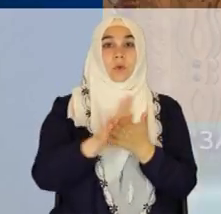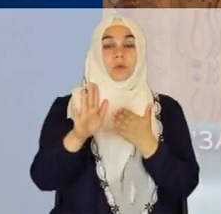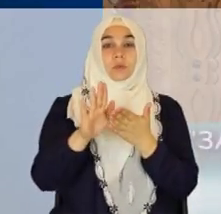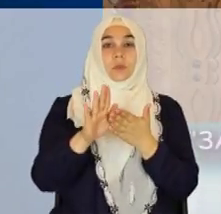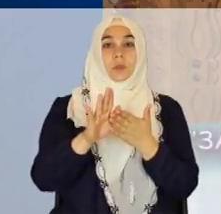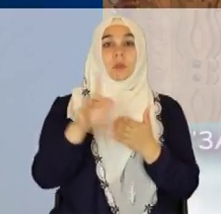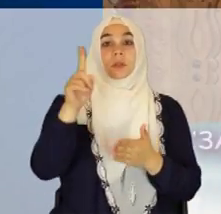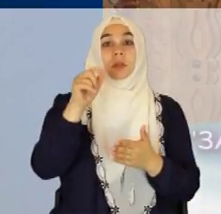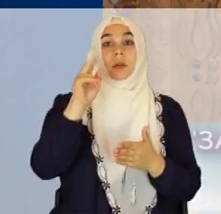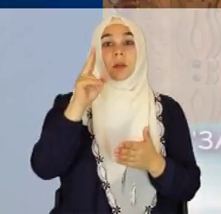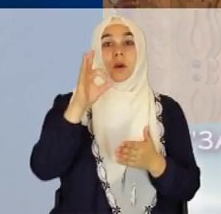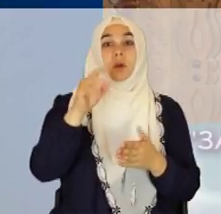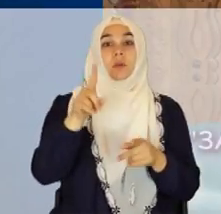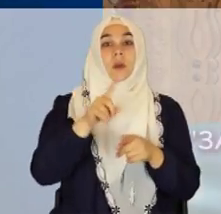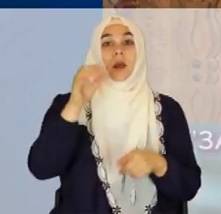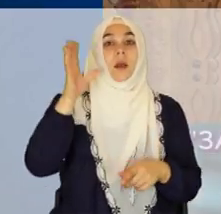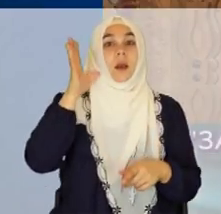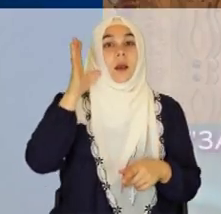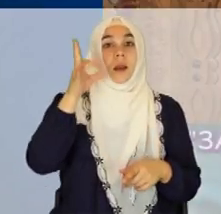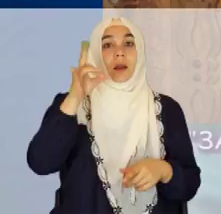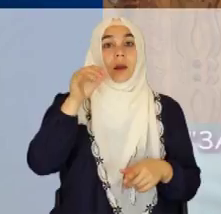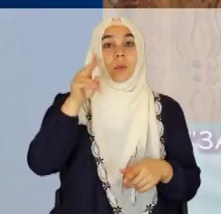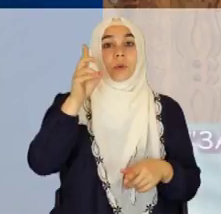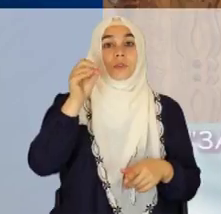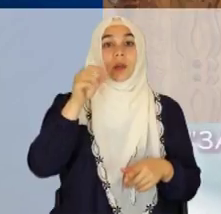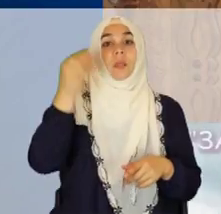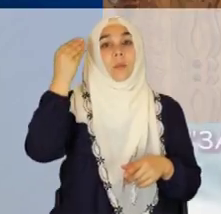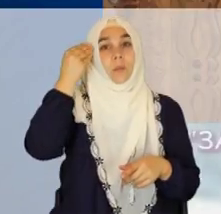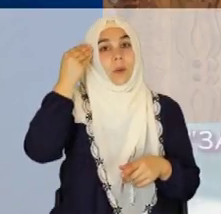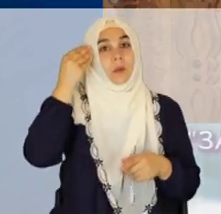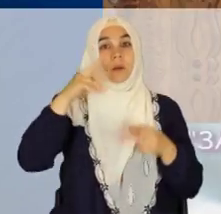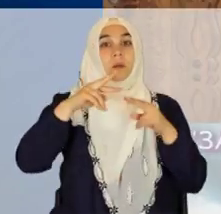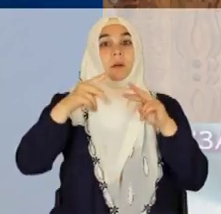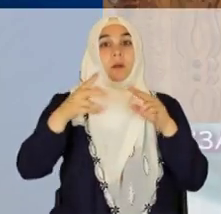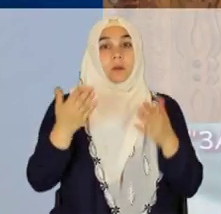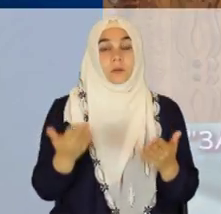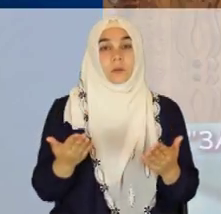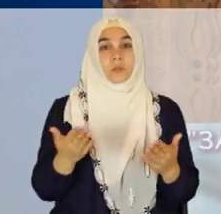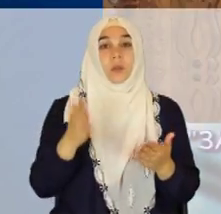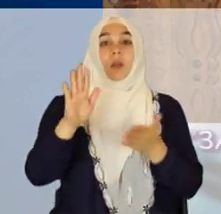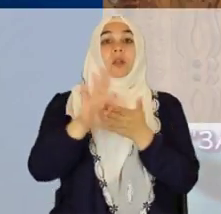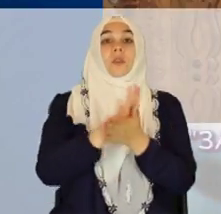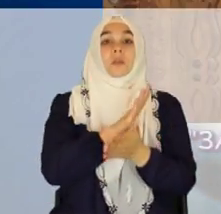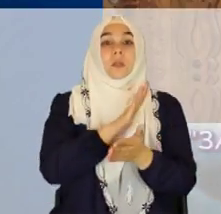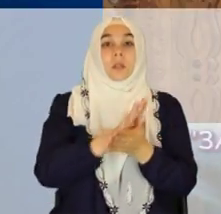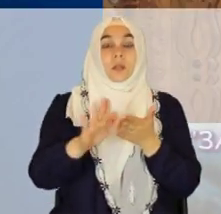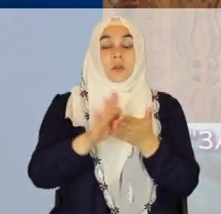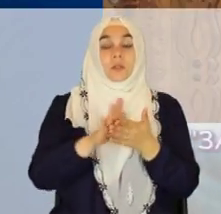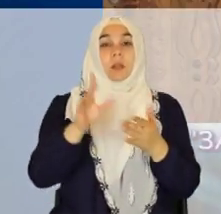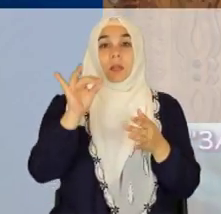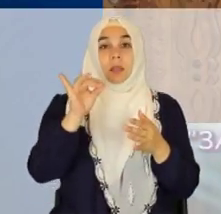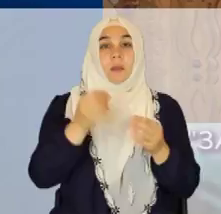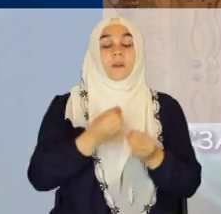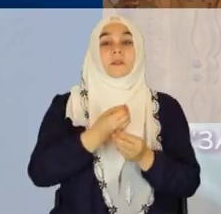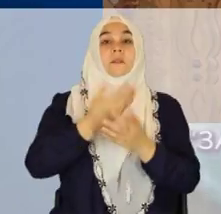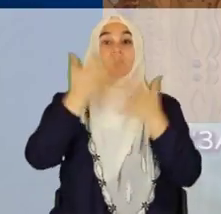Zakot so'zi arabcha so'z bo'lib, lug'aviy ma'nosi tozalanish va ziyoda